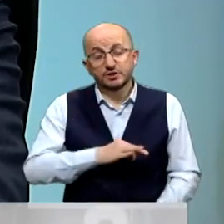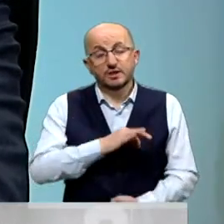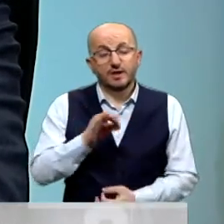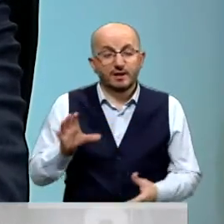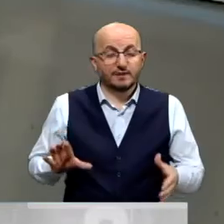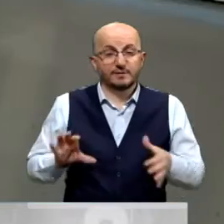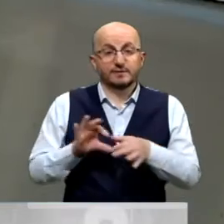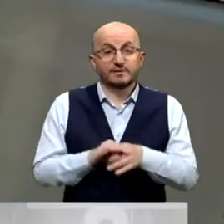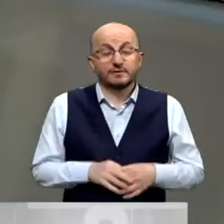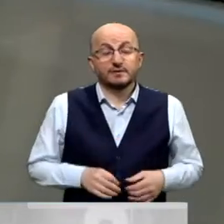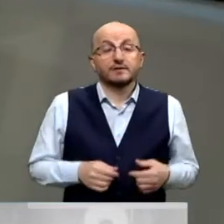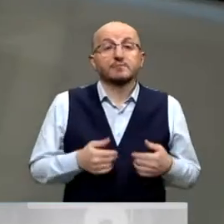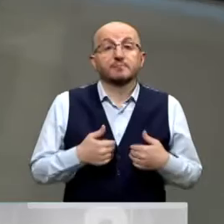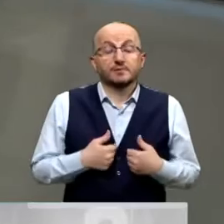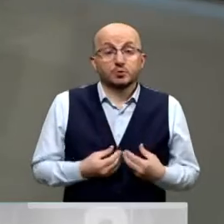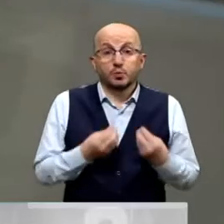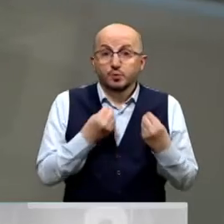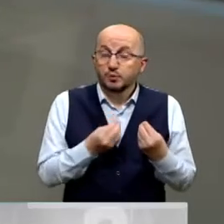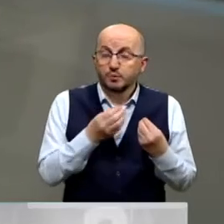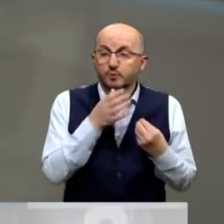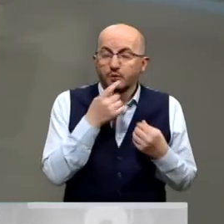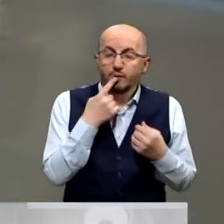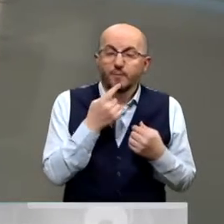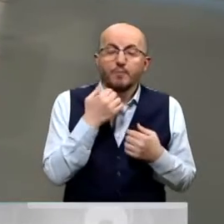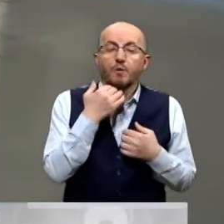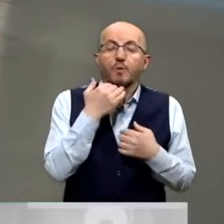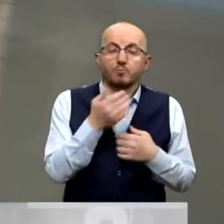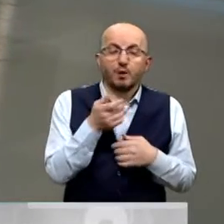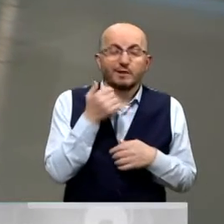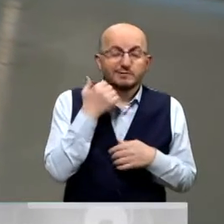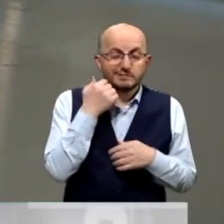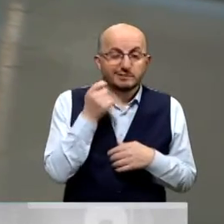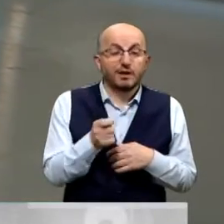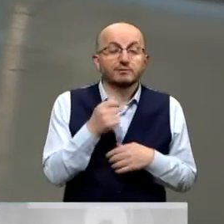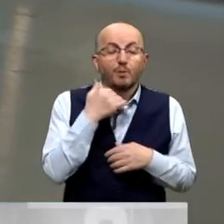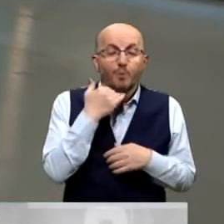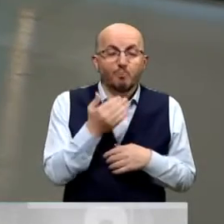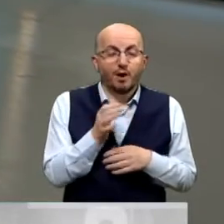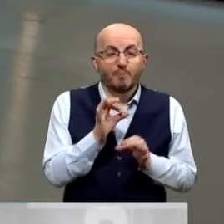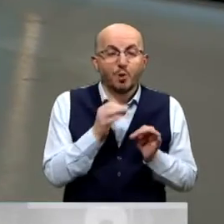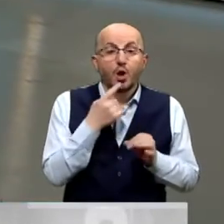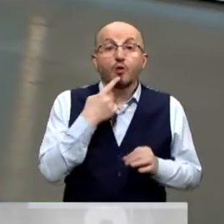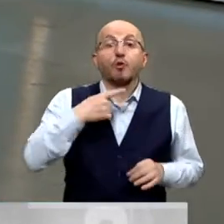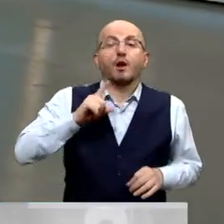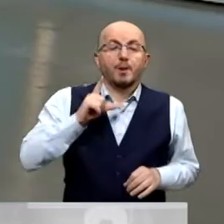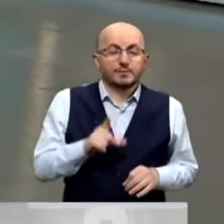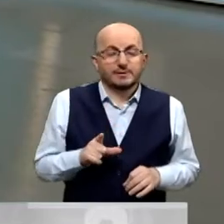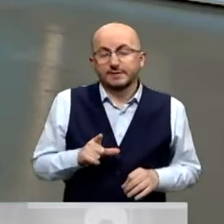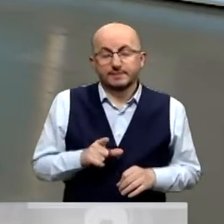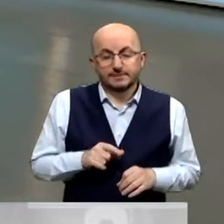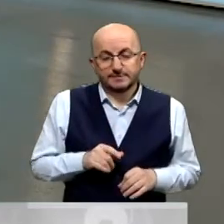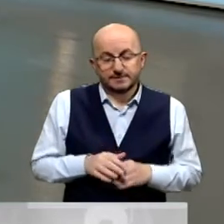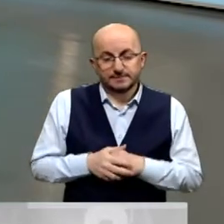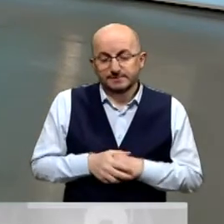hakkında Biz bunu çok iyi biliyoruz demek tabii ki gerçekçi değildir Böyle de söylenmemesi gerek bizim aslında burada böyle